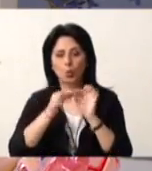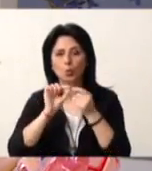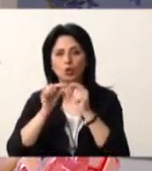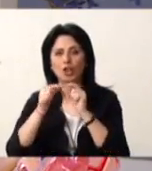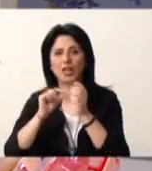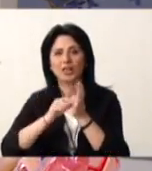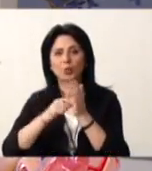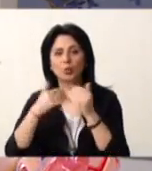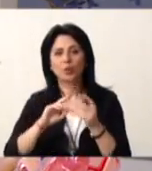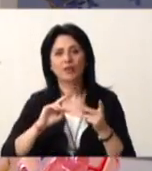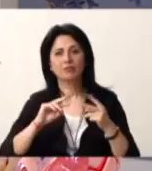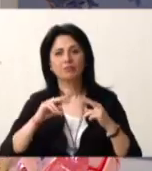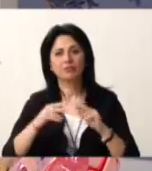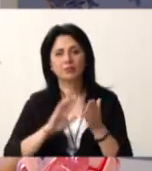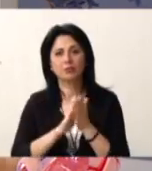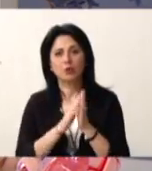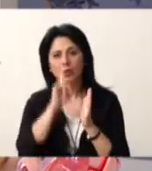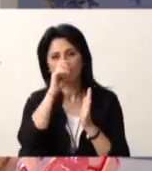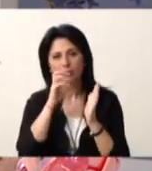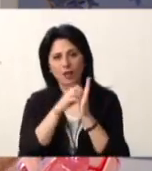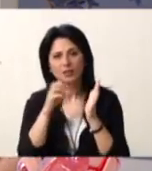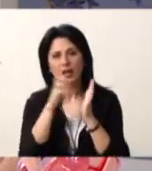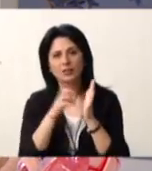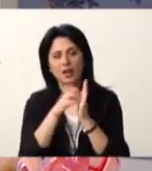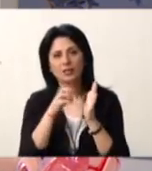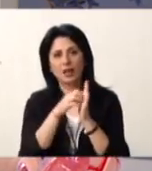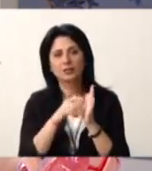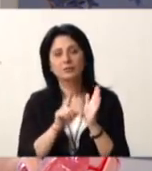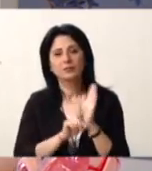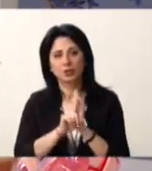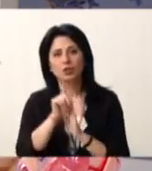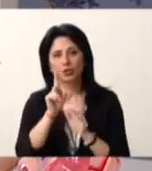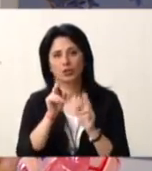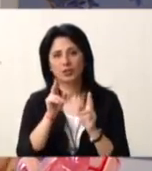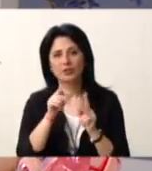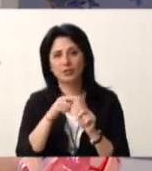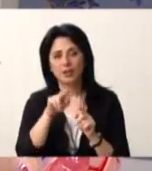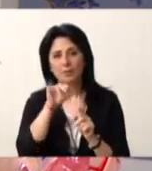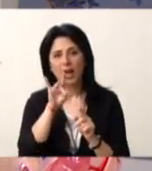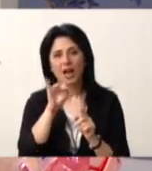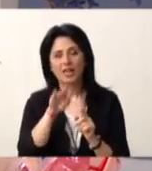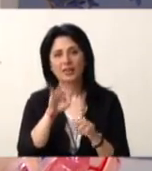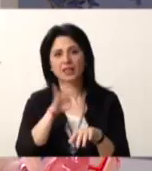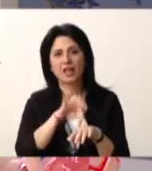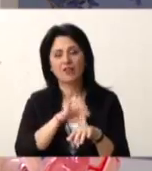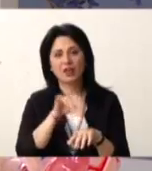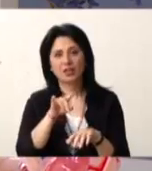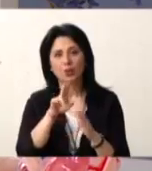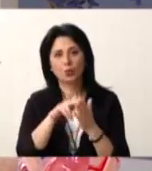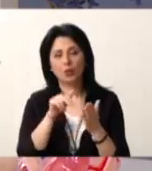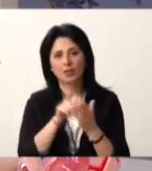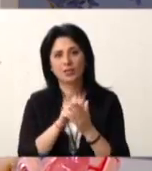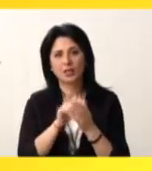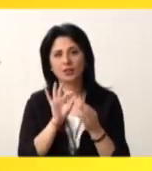ერთ-ერთი ფაქტორია წინაპირობა, რომ გაჩნდეს იმ ადგილზე სიმსივნური პროცესი. ასე თქვათ, ბარეტის დაავადება. ანუ